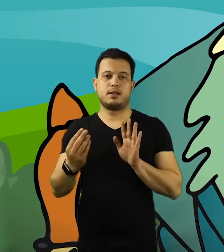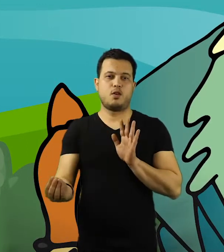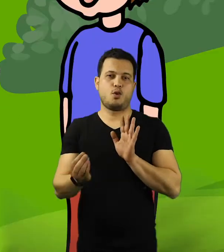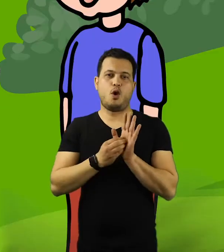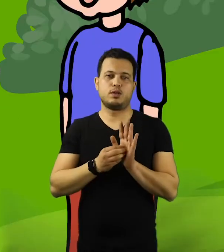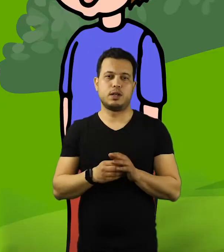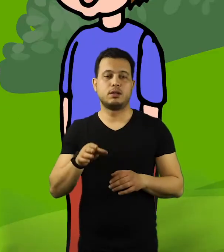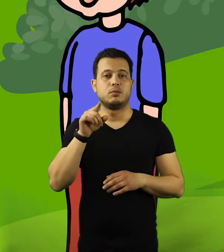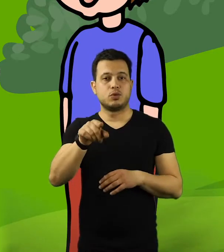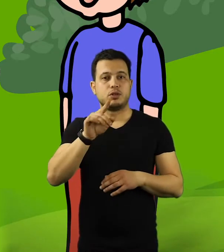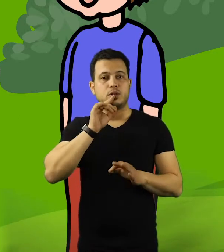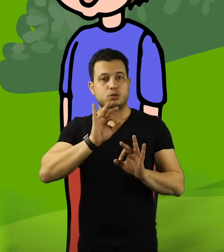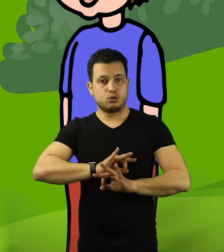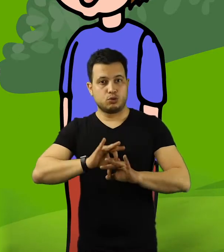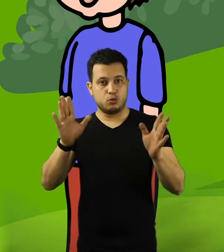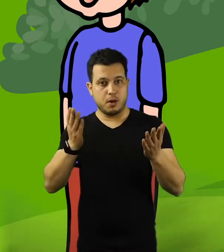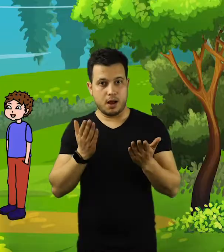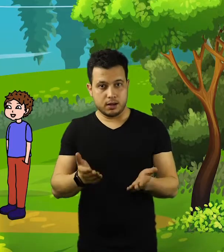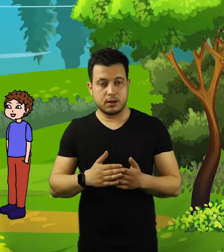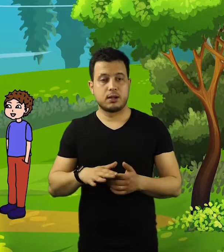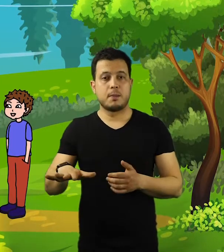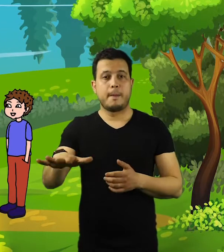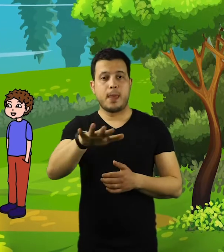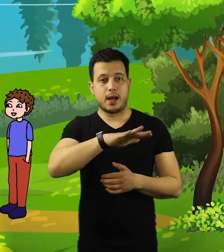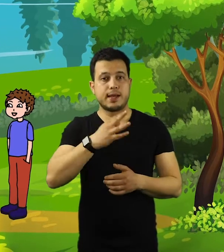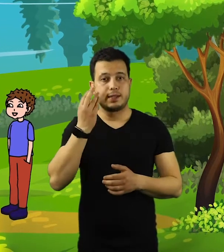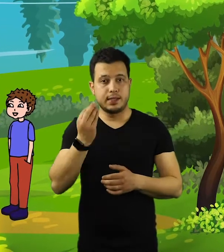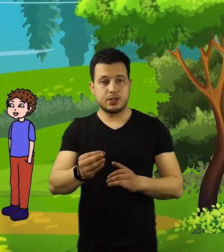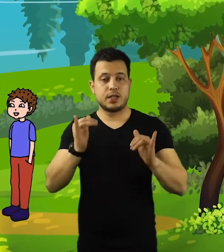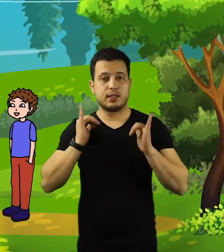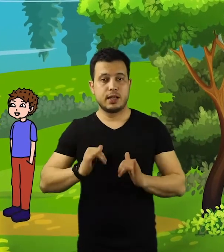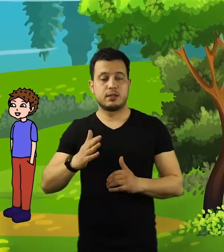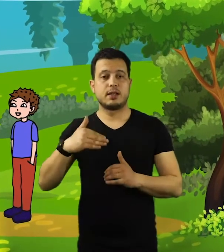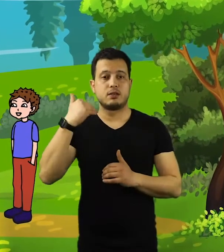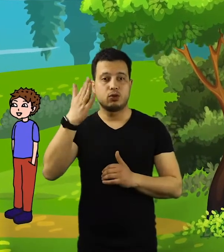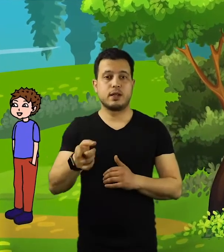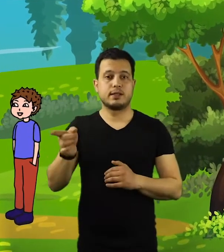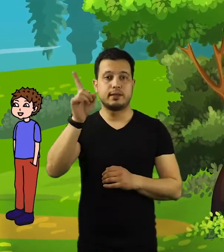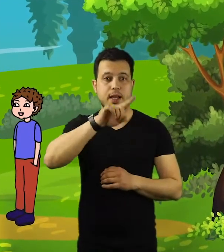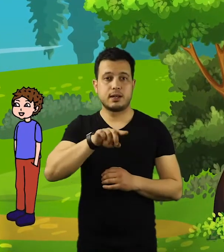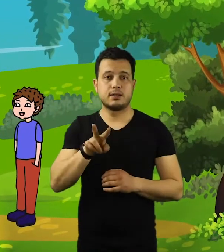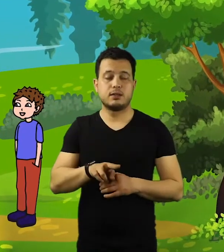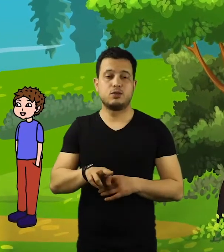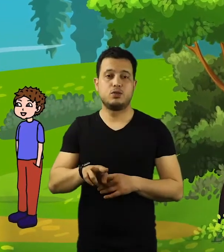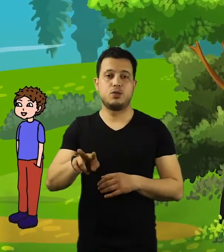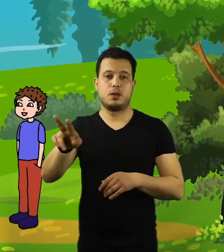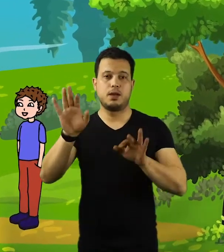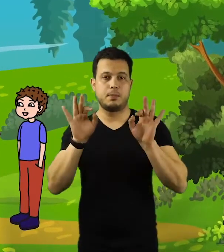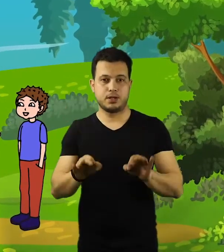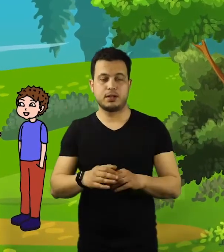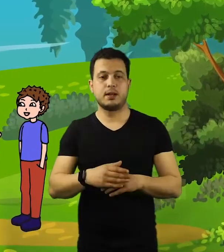Bu harika bir şey Herkes iyice dinlendikten sonra tekrar yol almaya başladılar